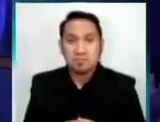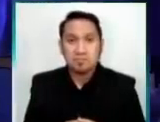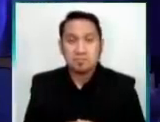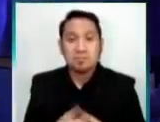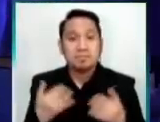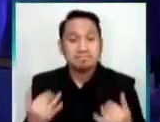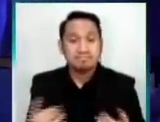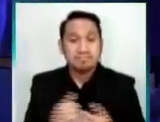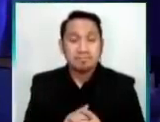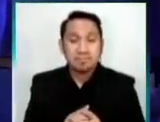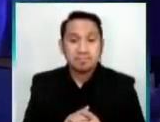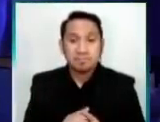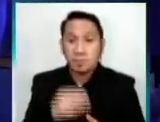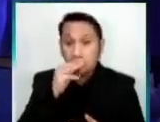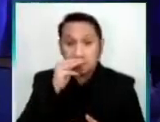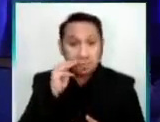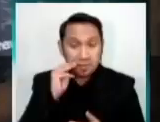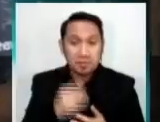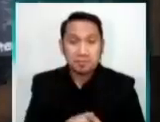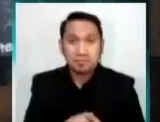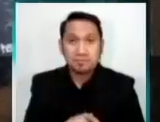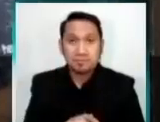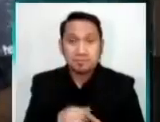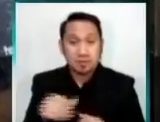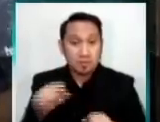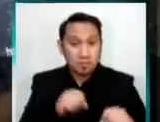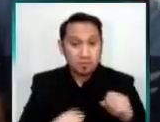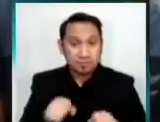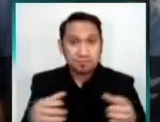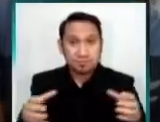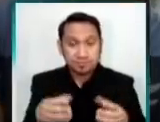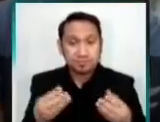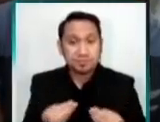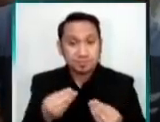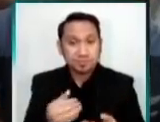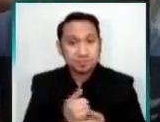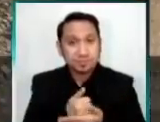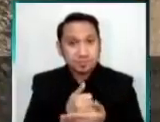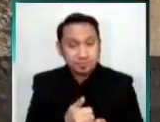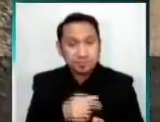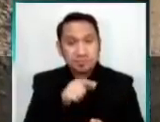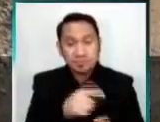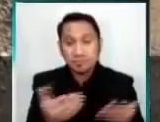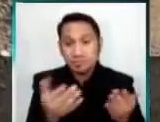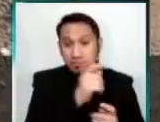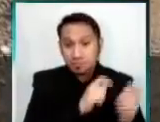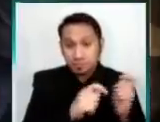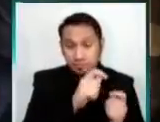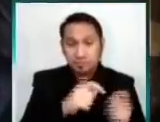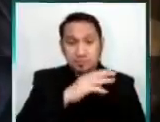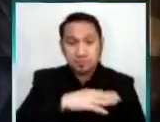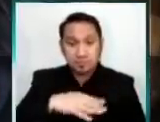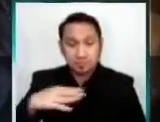Nagipagtulungan sa Senador Manny Pacquiao sa esports community sa paghahatid ng tulong sa mga sinalanta ng Bagyong Udet sa Bohol at